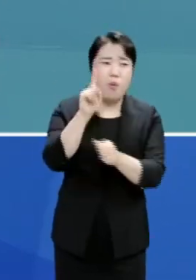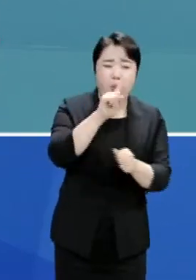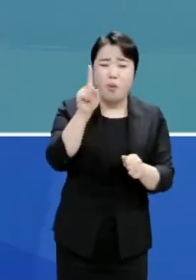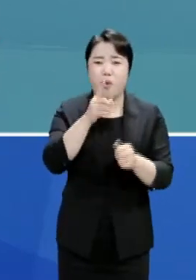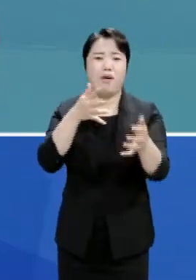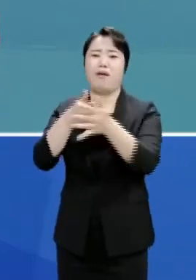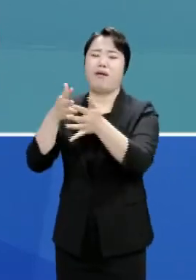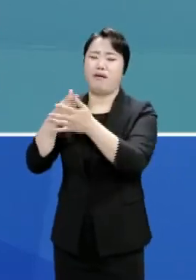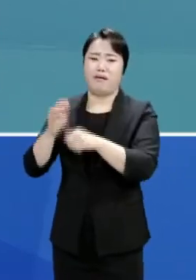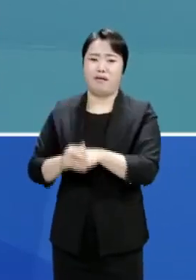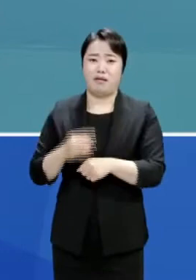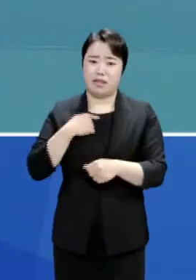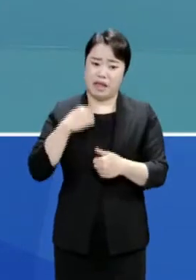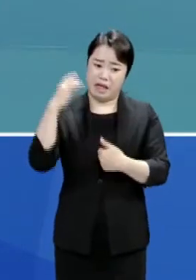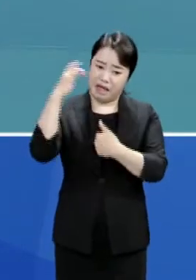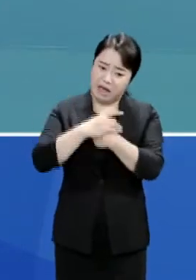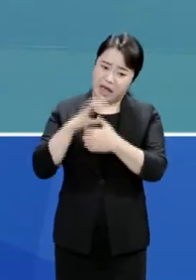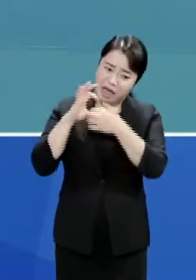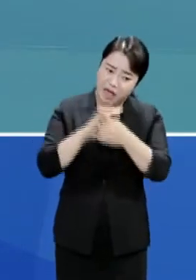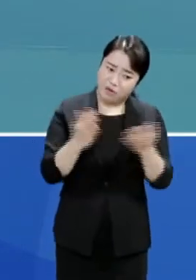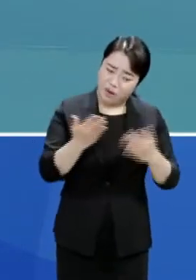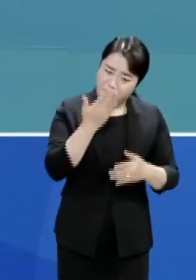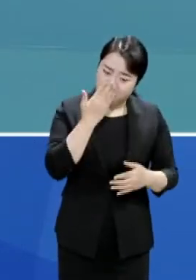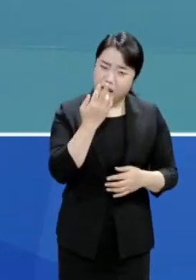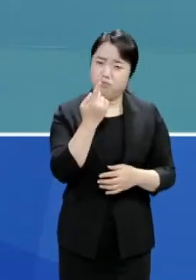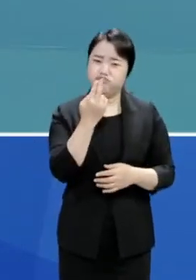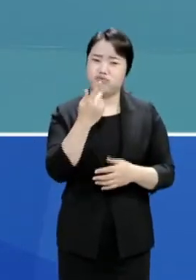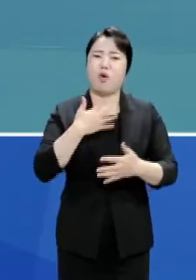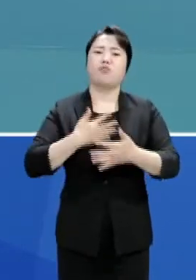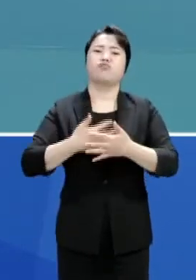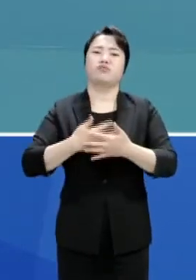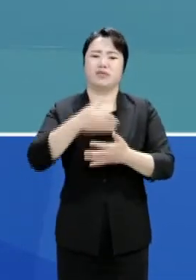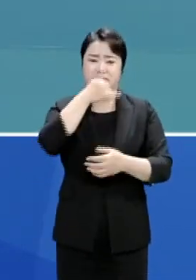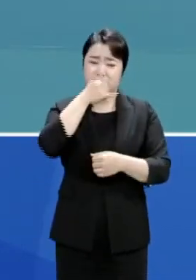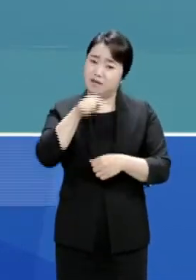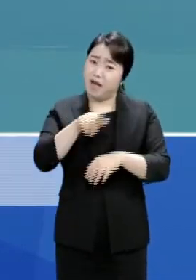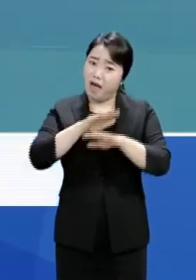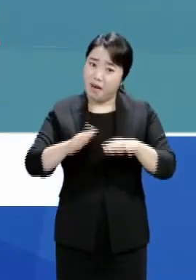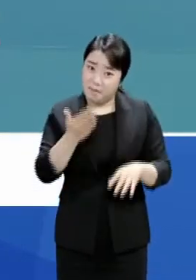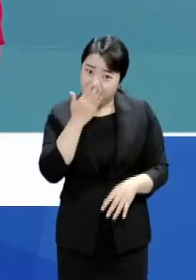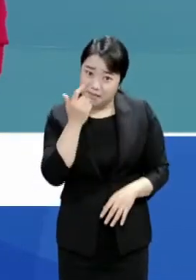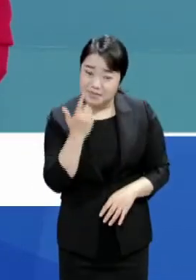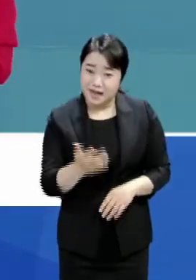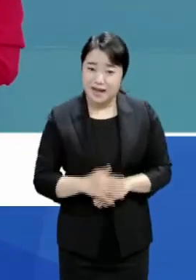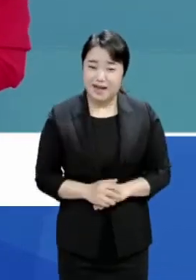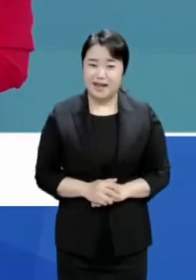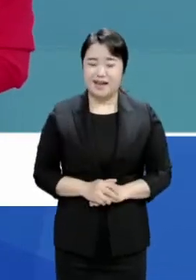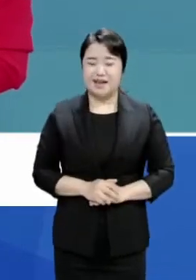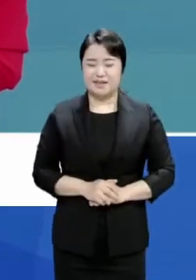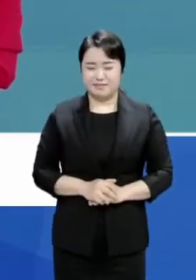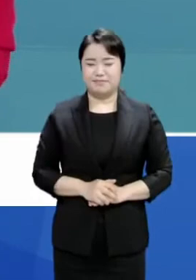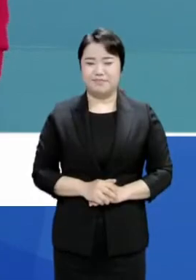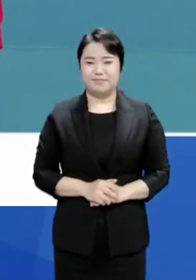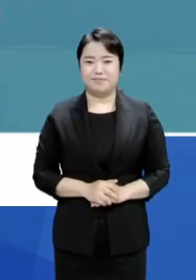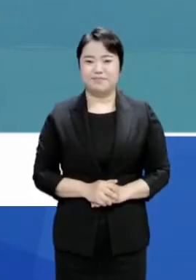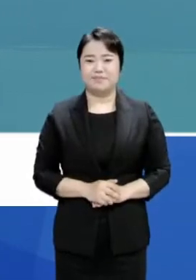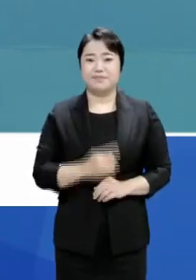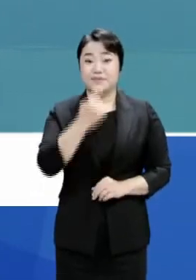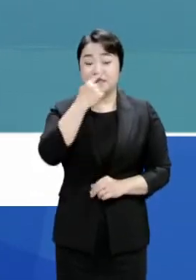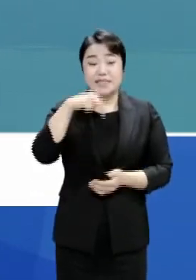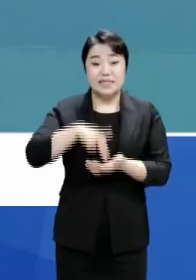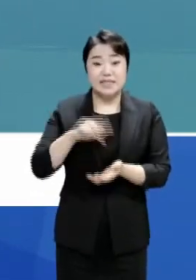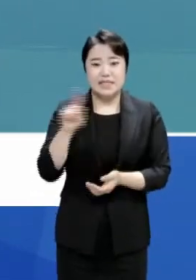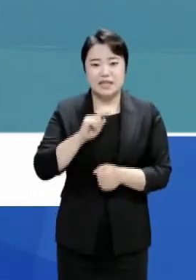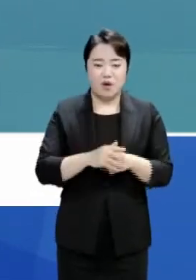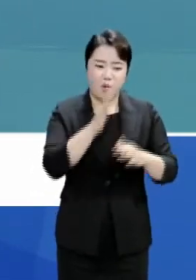또 보장을 할 수가 없기 때문에 그렇죠. 불안해하시거든요. 이 부분을 해결하기 위한 방안도 좀 필요하거든요. 이게 사실은 제가 볼 때는